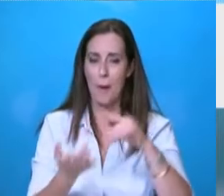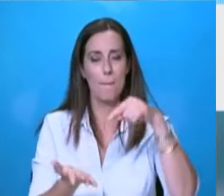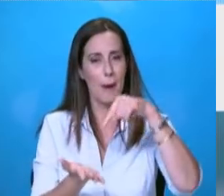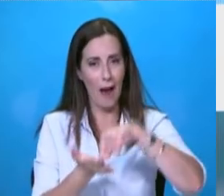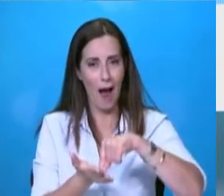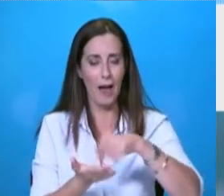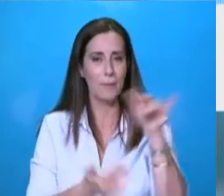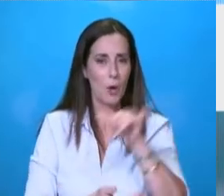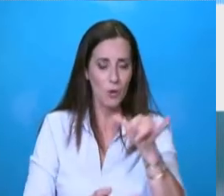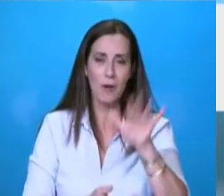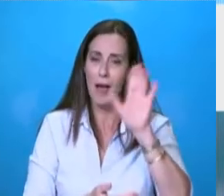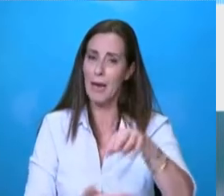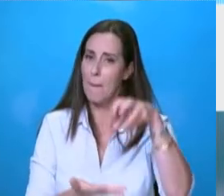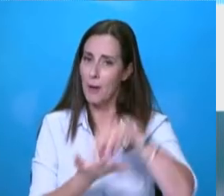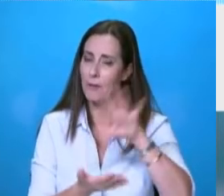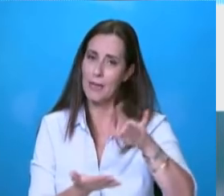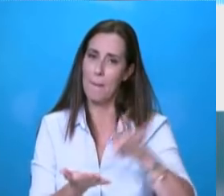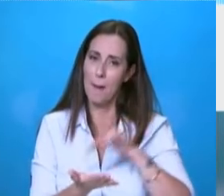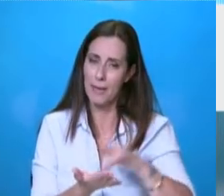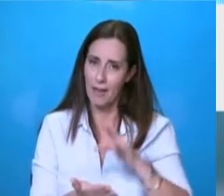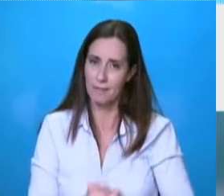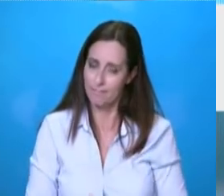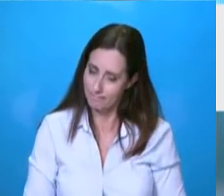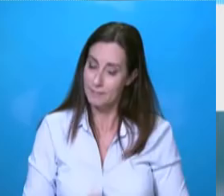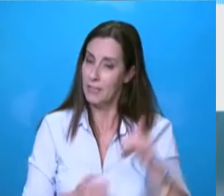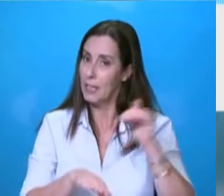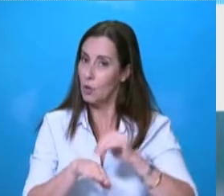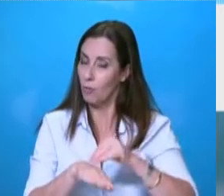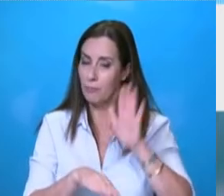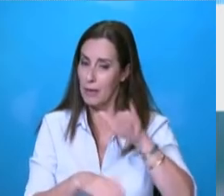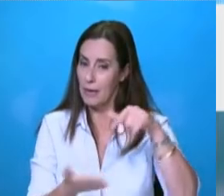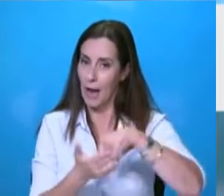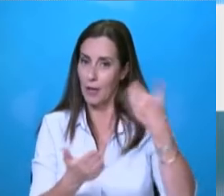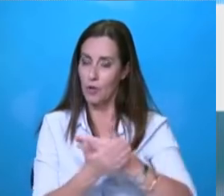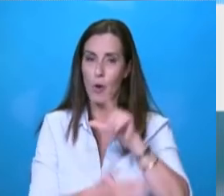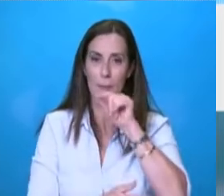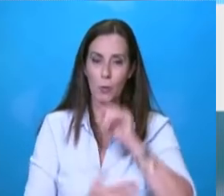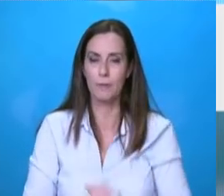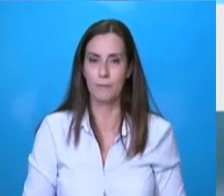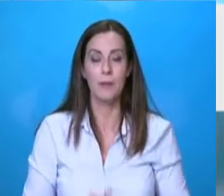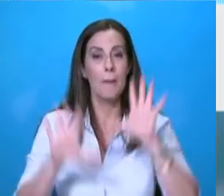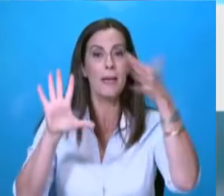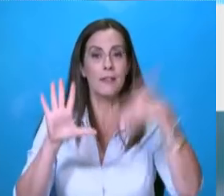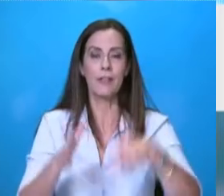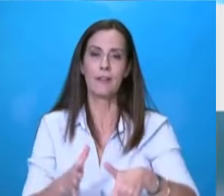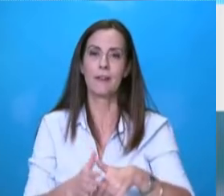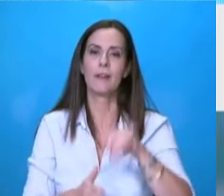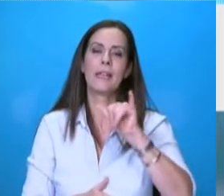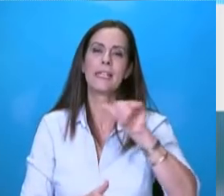חדשות ביוטיוב וגם באתר וביישומון. עדכונים שוטפים, כאן חדשות, בטוויטר. ב10:30 יהיה כאן יאיר